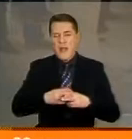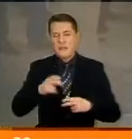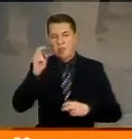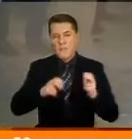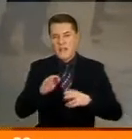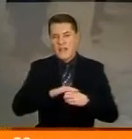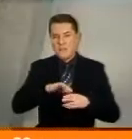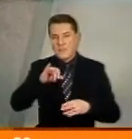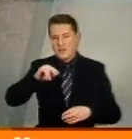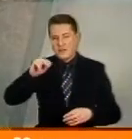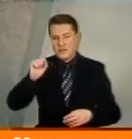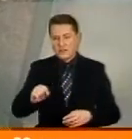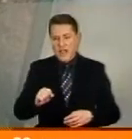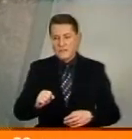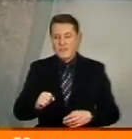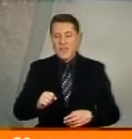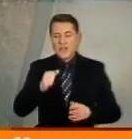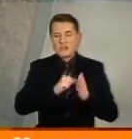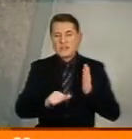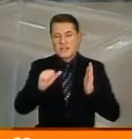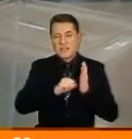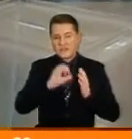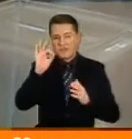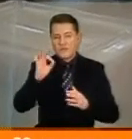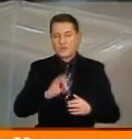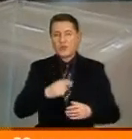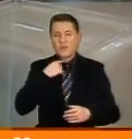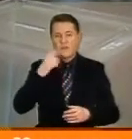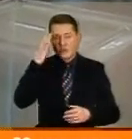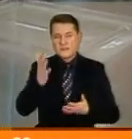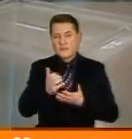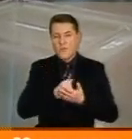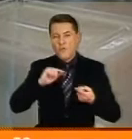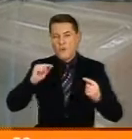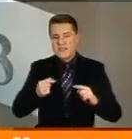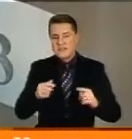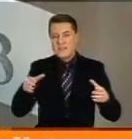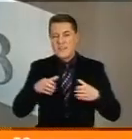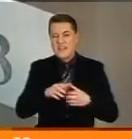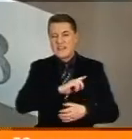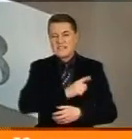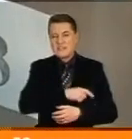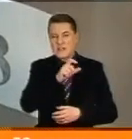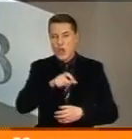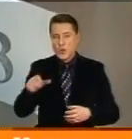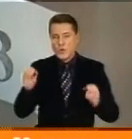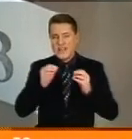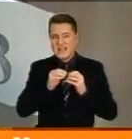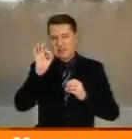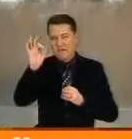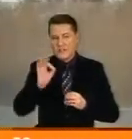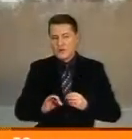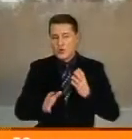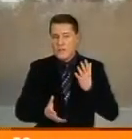лише дві партії. 66% голосів виборців здобув опозиційний блок та партія «Сила людей» із 10%